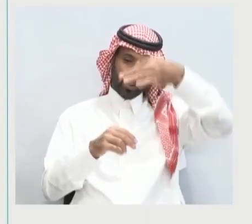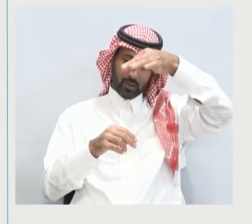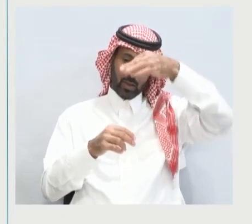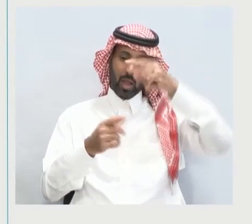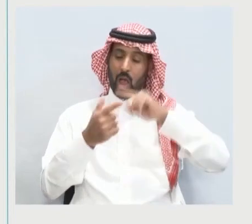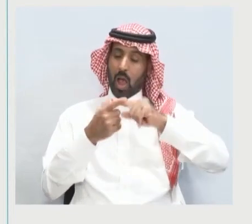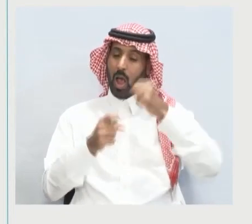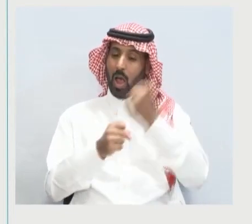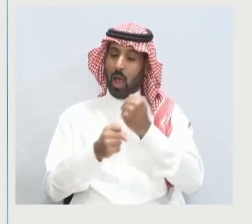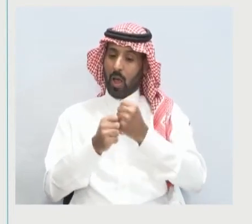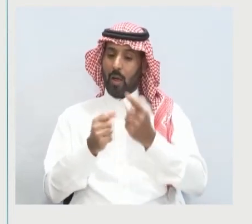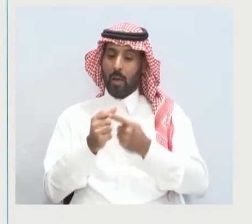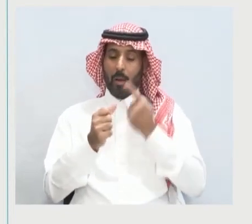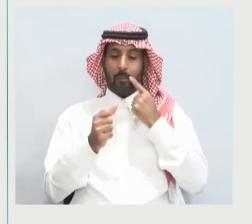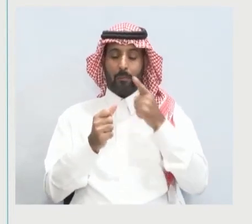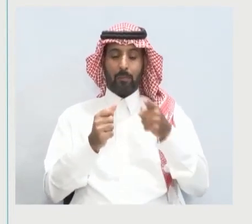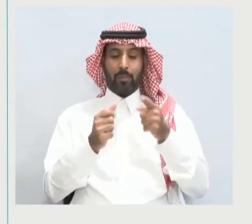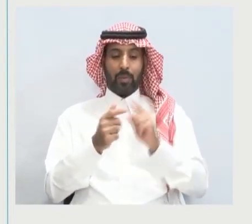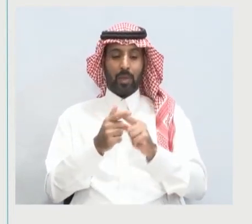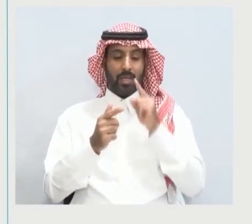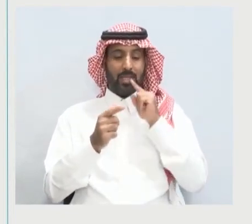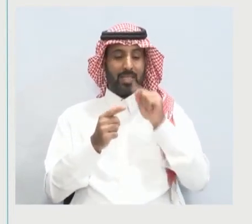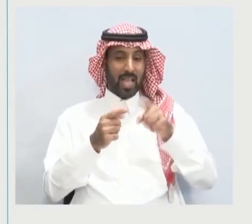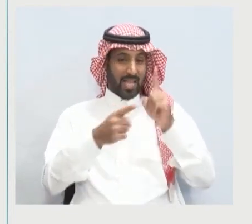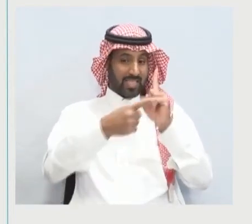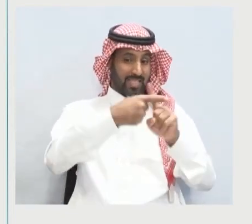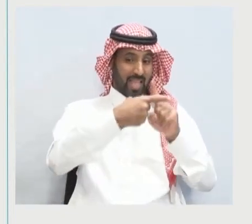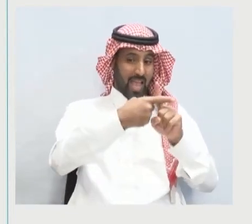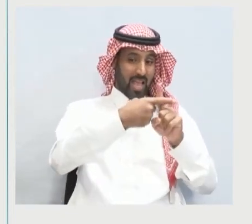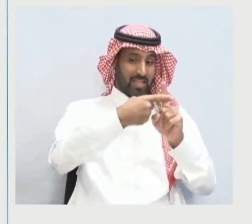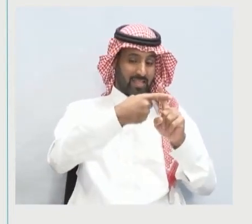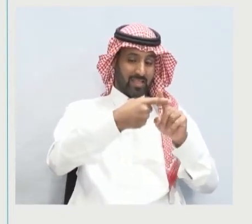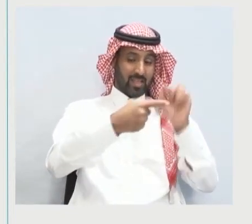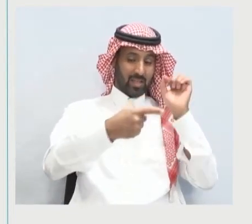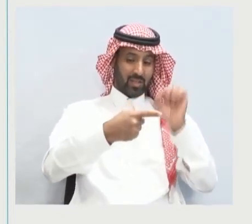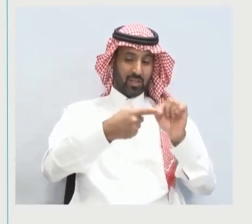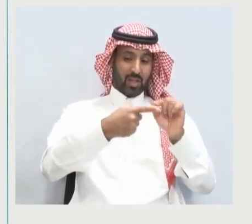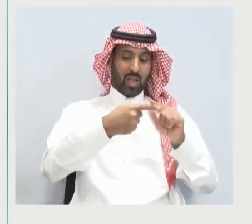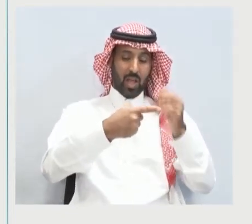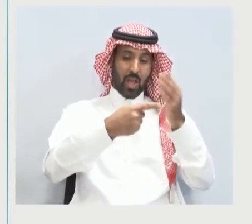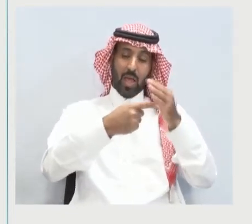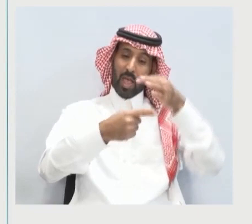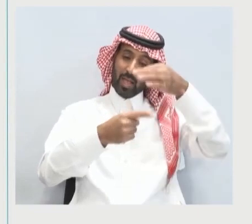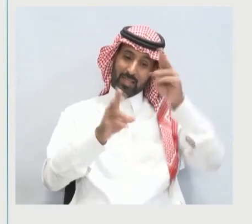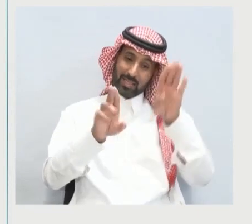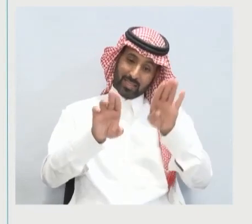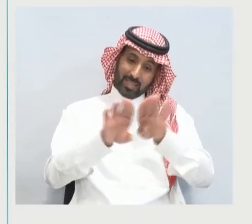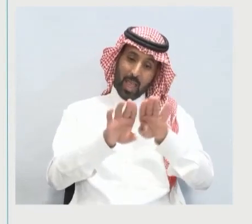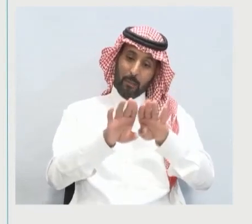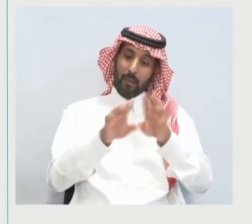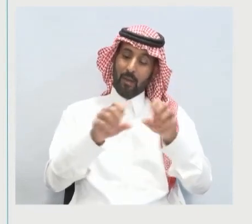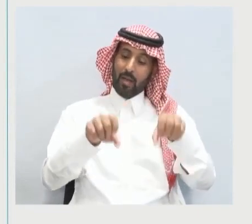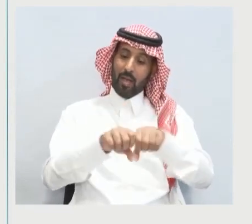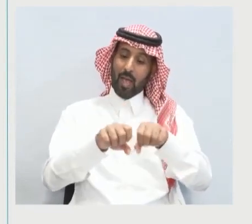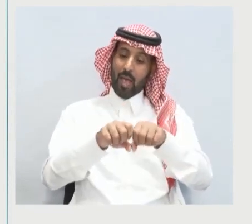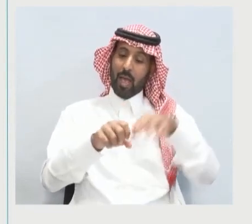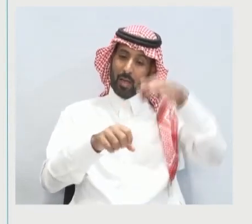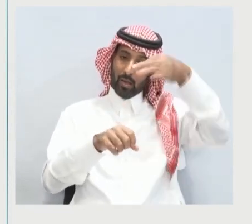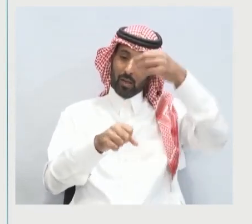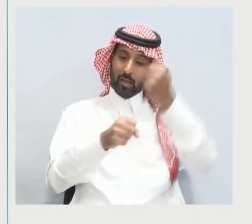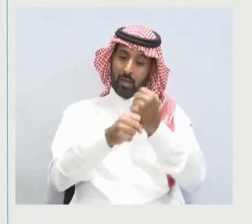من خلال رمز الزائد الذي يظهر بجانب ورقه العمل كما هو موضح في الصوره